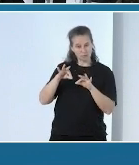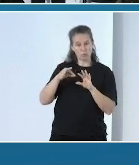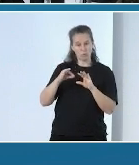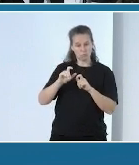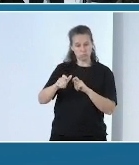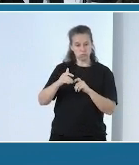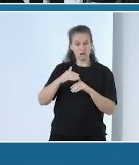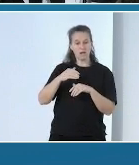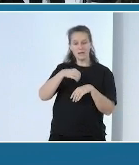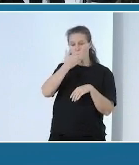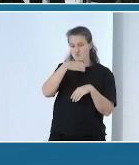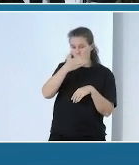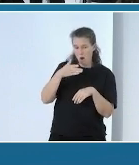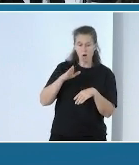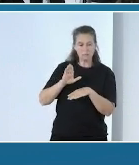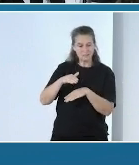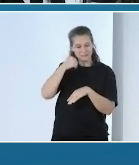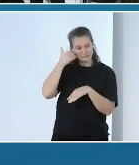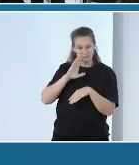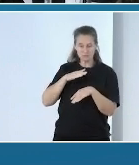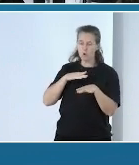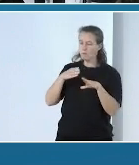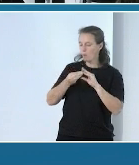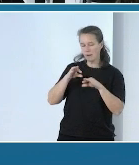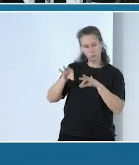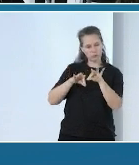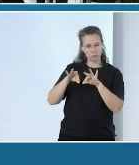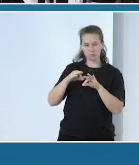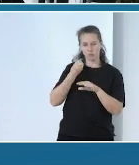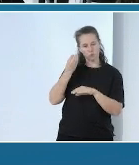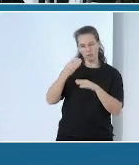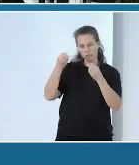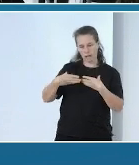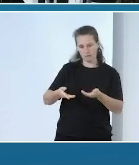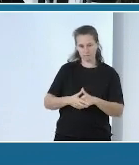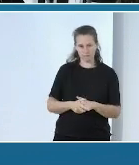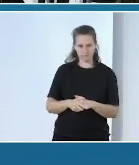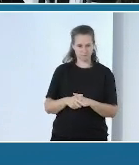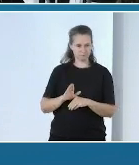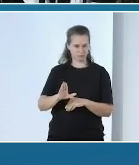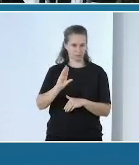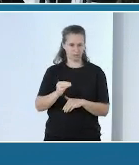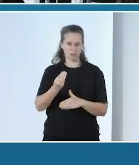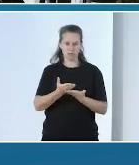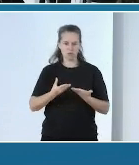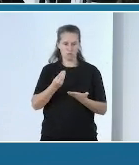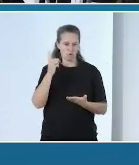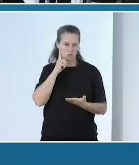problème d'humeur, de régulation de l'humeur très fréquemment, voilà, qui va toucher l'enfant sourd. Voilà.